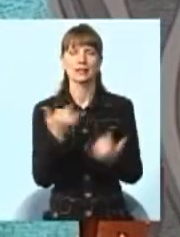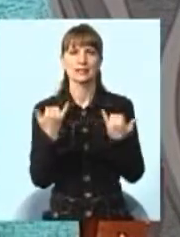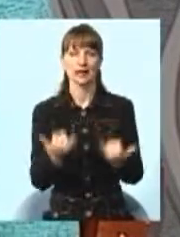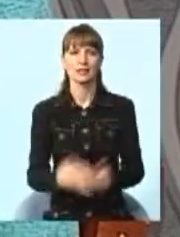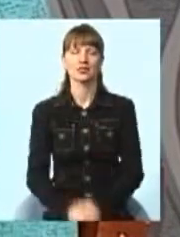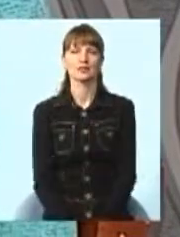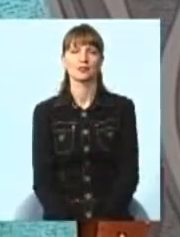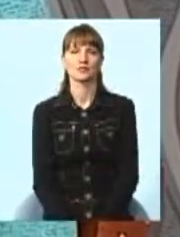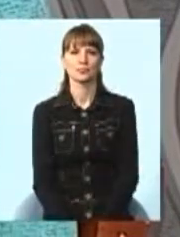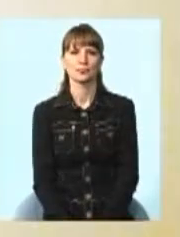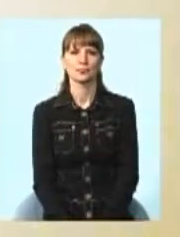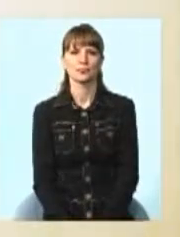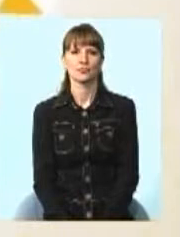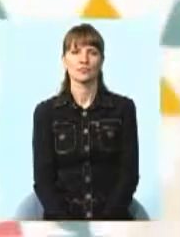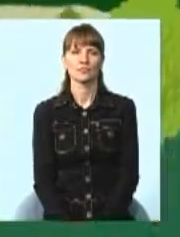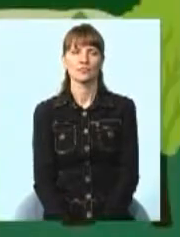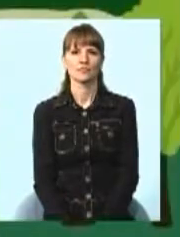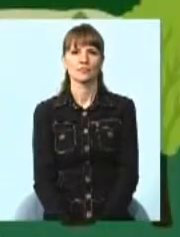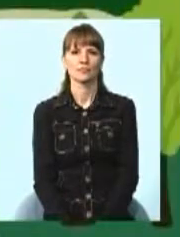зараз.